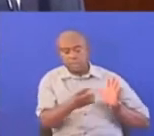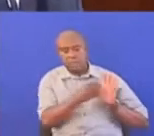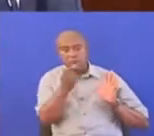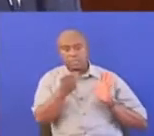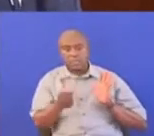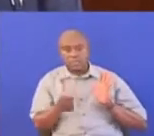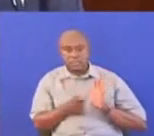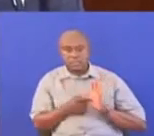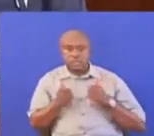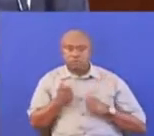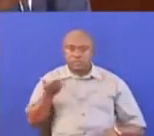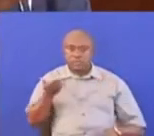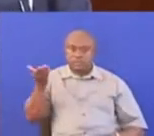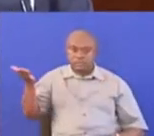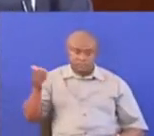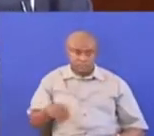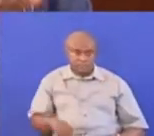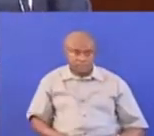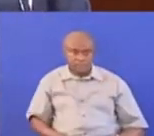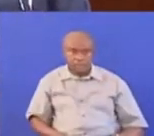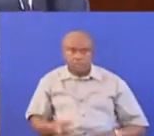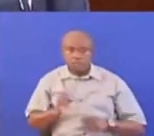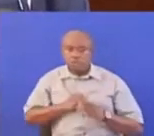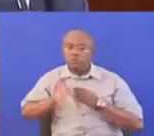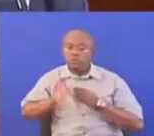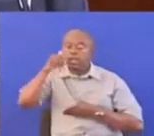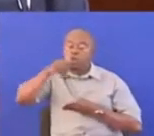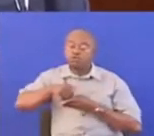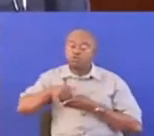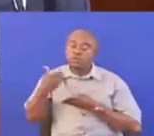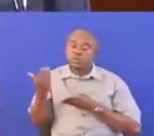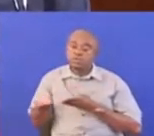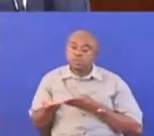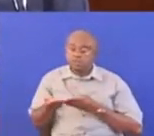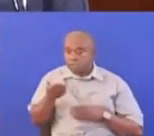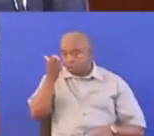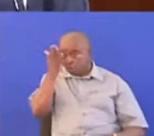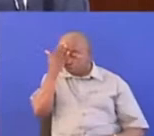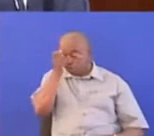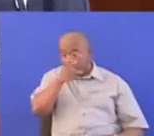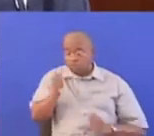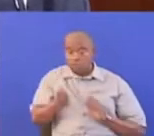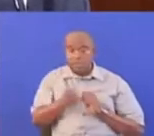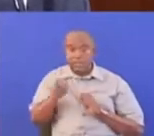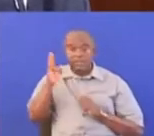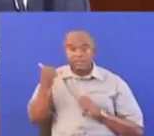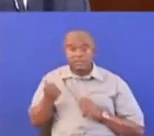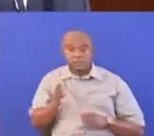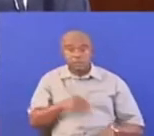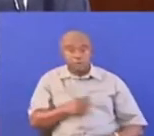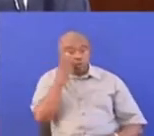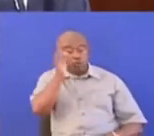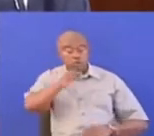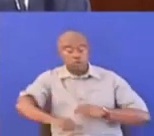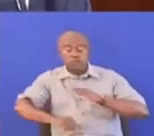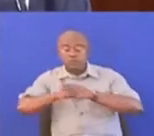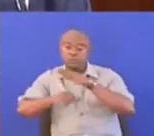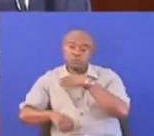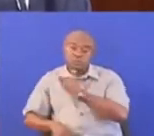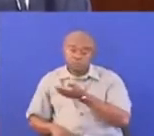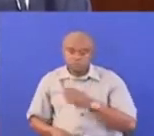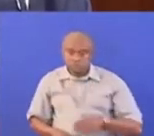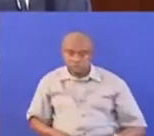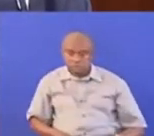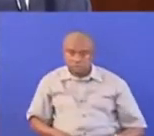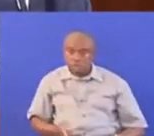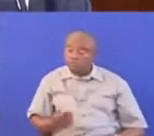hii tunaitarajia wewe kufikisha ujumbe, na hata wenzetu tunajua wa mali asili na wengine, tunataka tuone wanakuunga mkono, kwa sababu